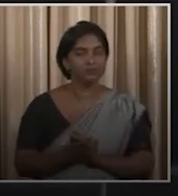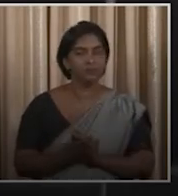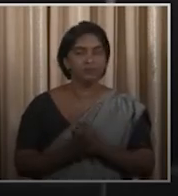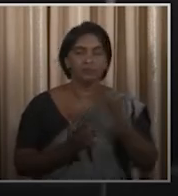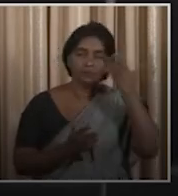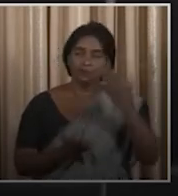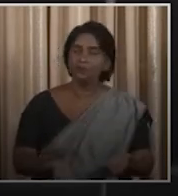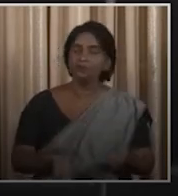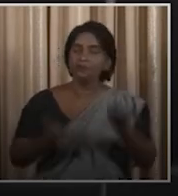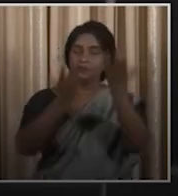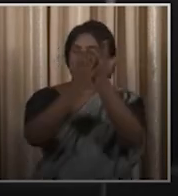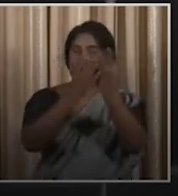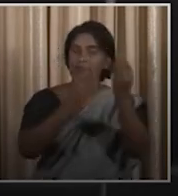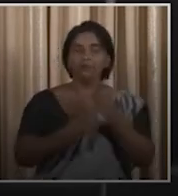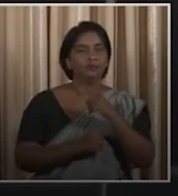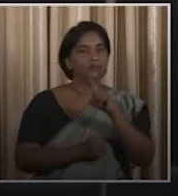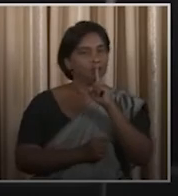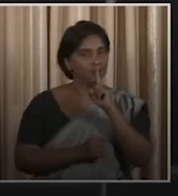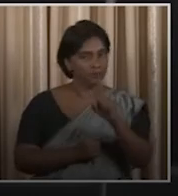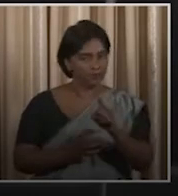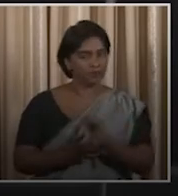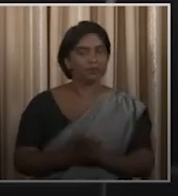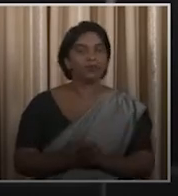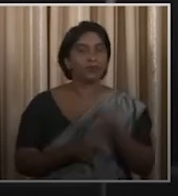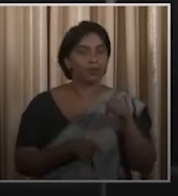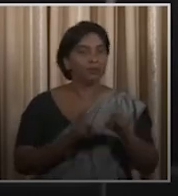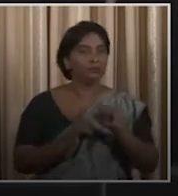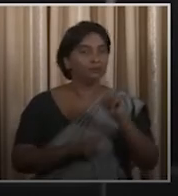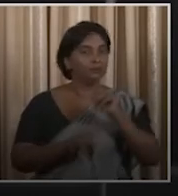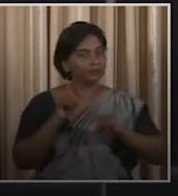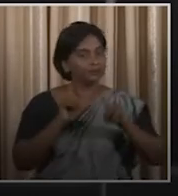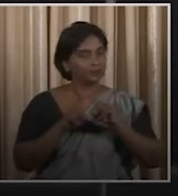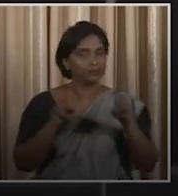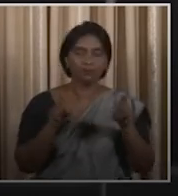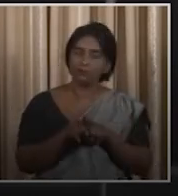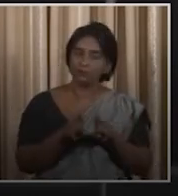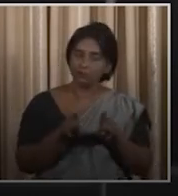නිවන් සුව ප්‍රාර්ථනා කරන අතර මේ පාර්ලිමේන්තුවේ වගේම